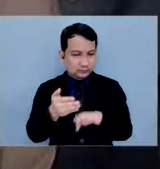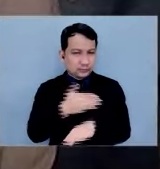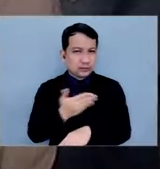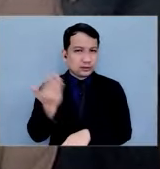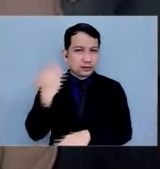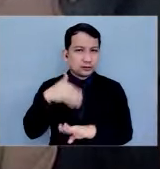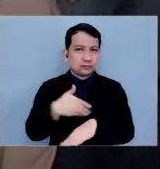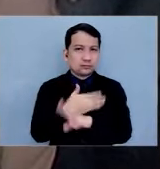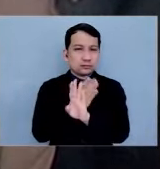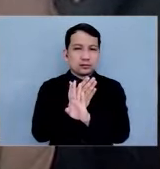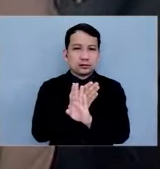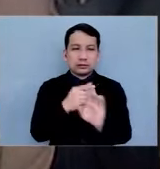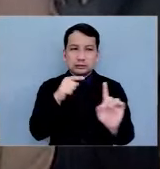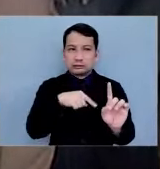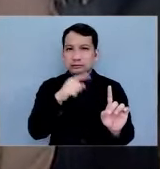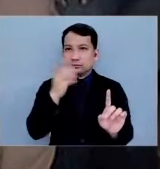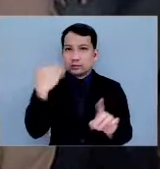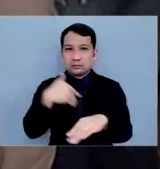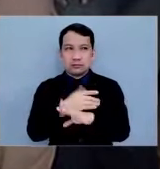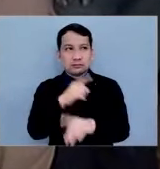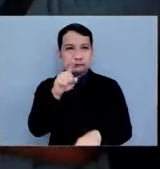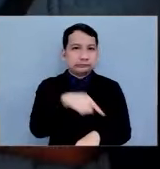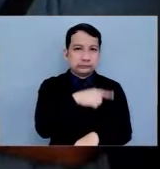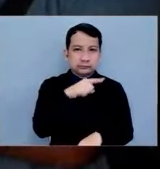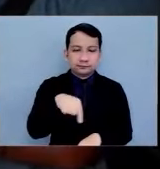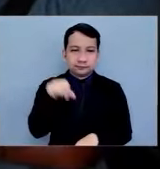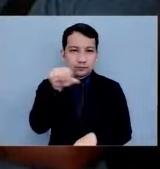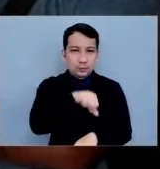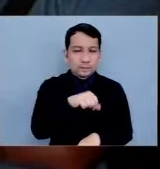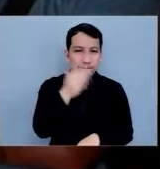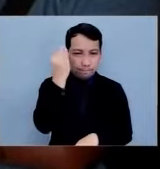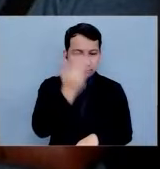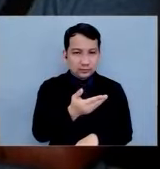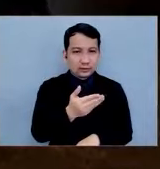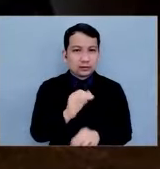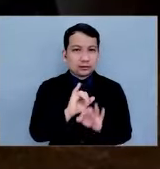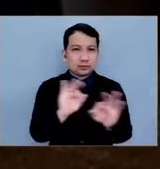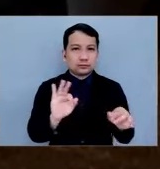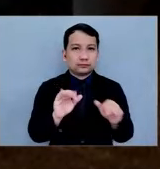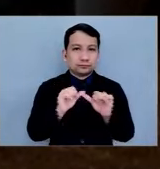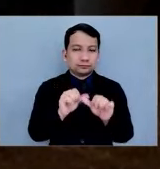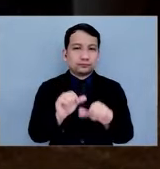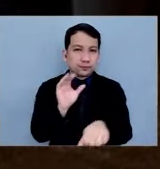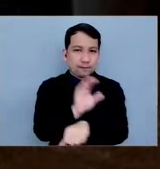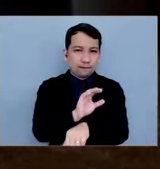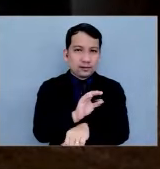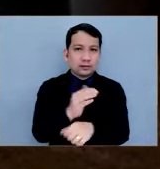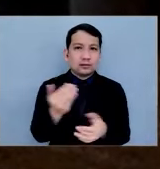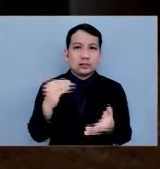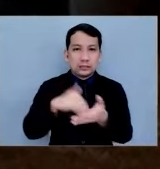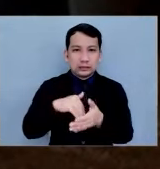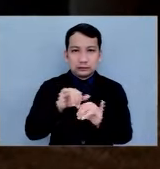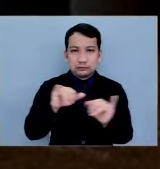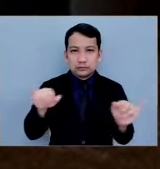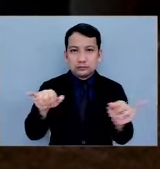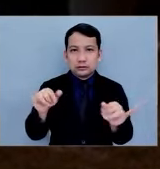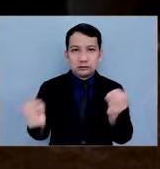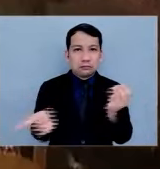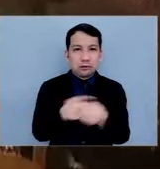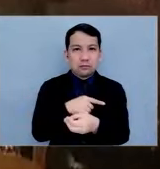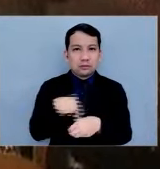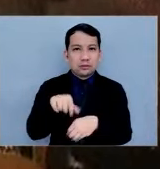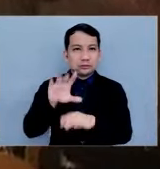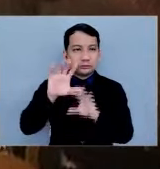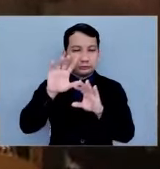talaga namang kinundina ni Duterte ang tsa-tsa at sinabi pang kapag ipinilit ito ay baka maulit ang nangyaring pagpapalayas noon sa Malacanang sa